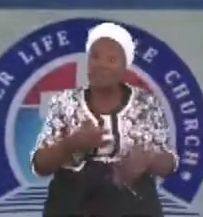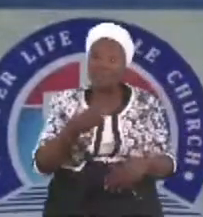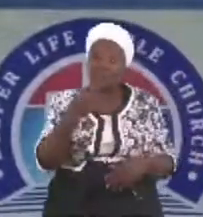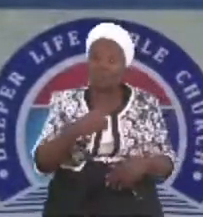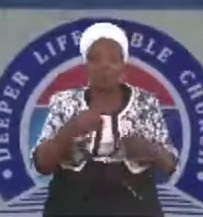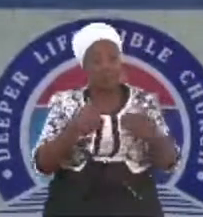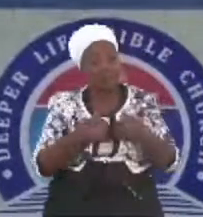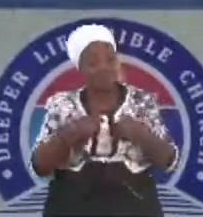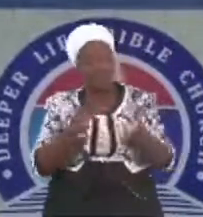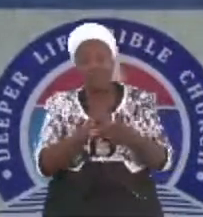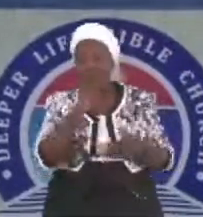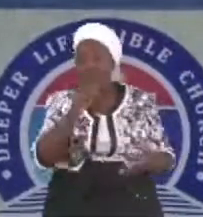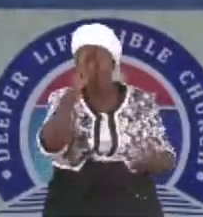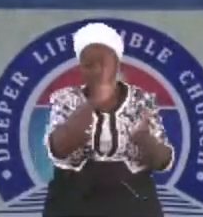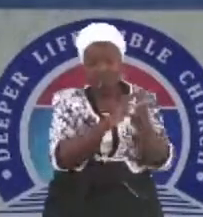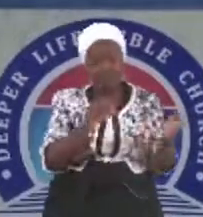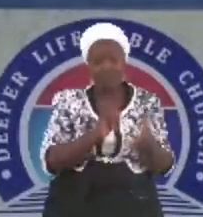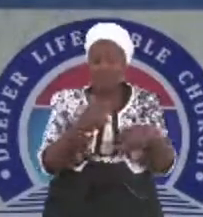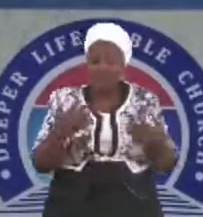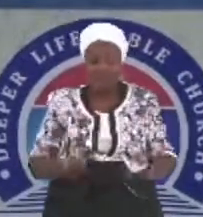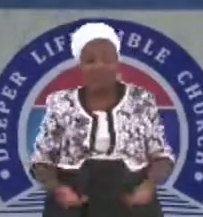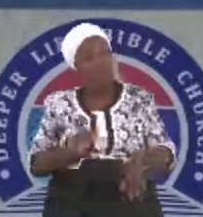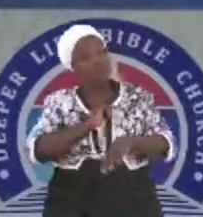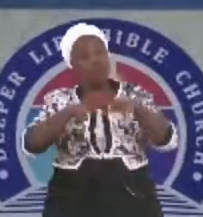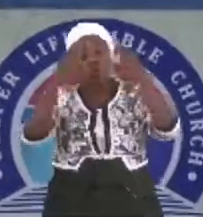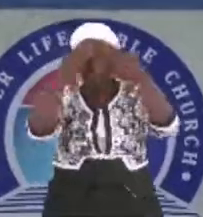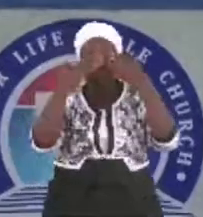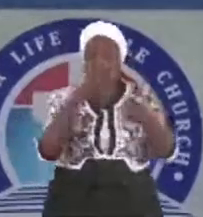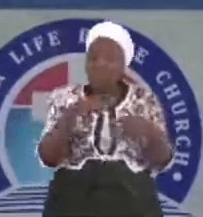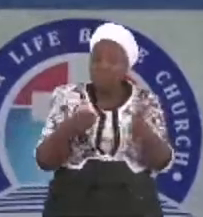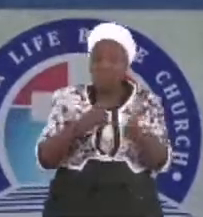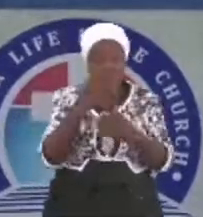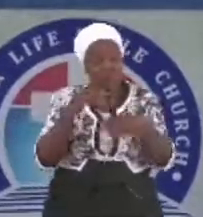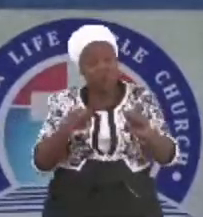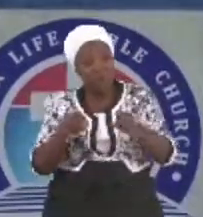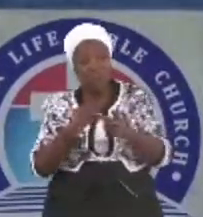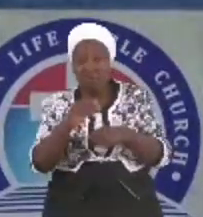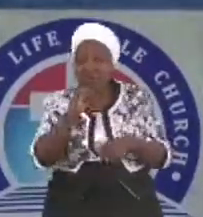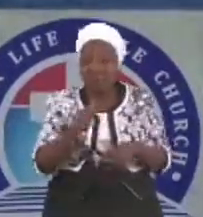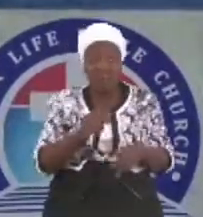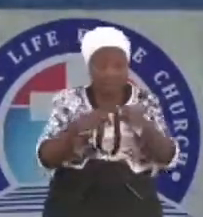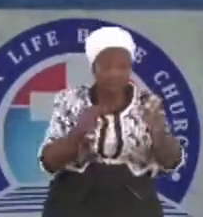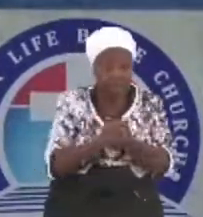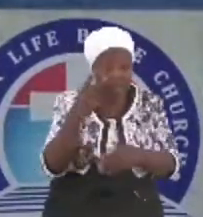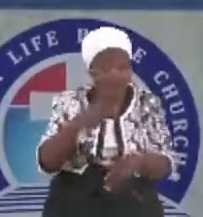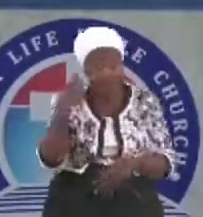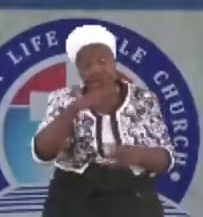j'avais déjà l'incrédulité, je pensais que, est-ce que c'est vraiment possible, maintenant que je te vois face à face, Seigneur, je